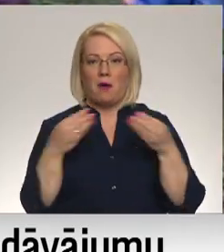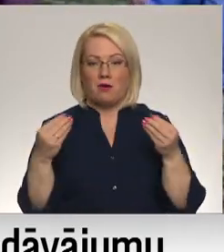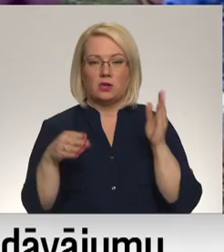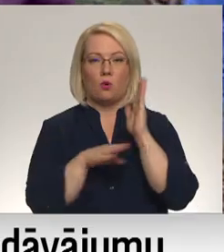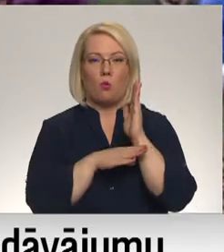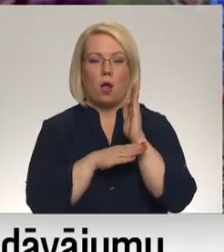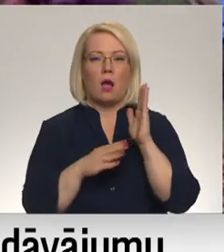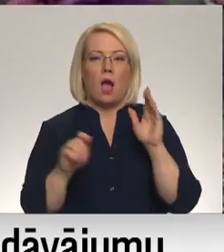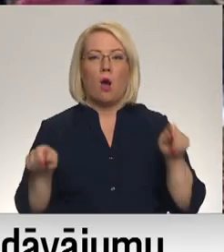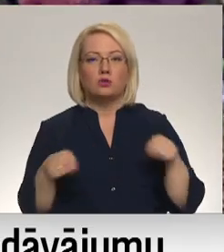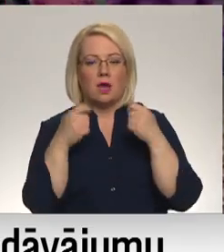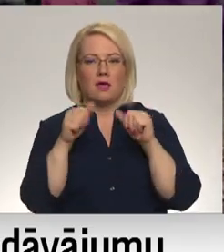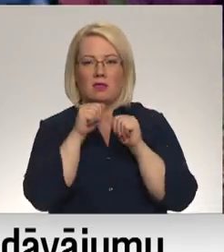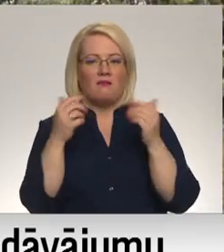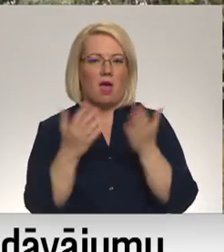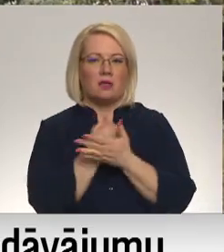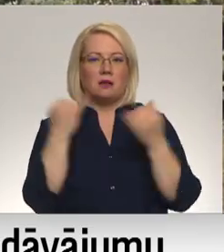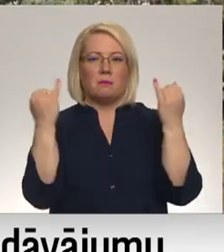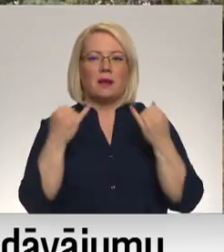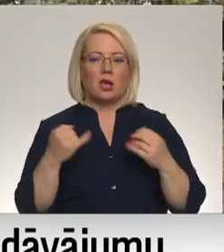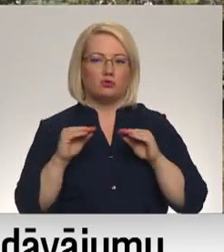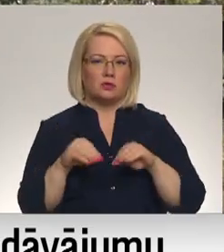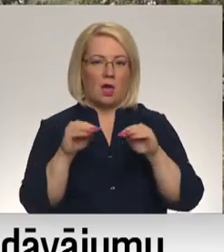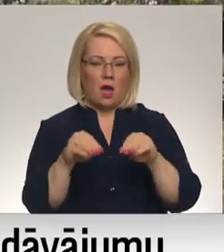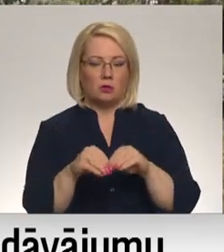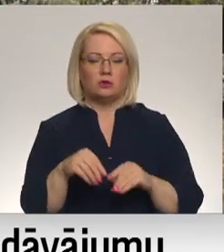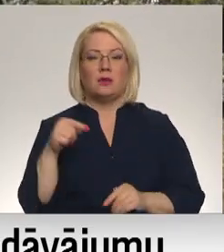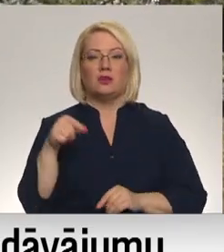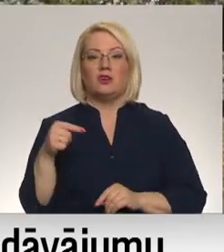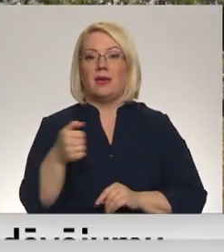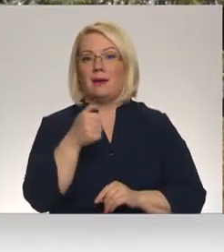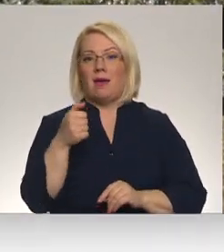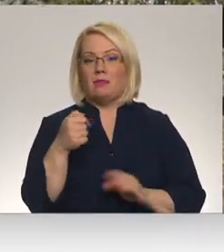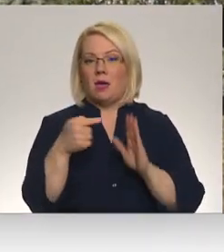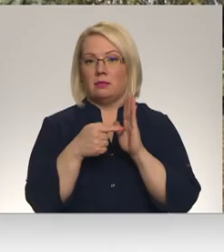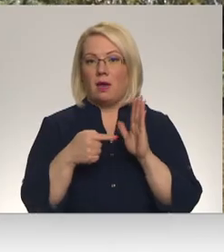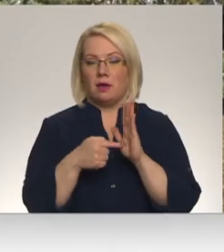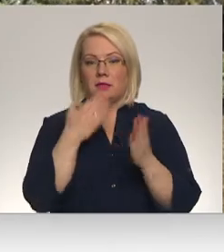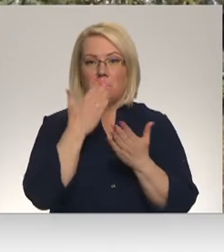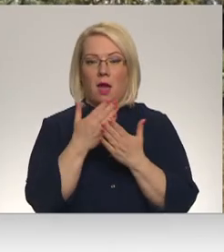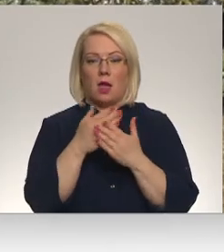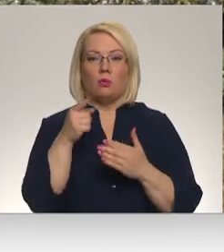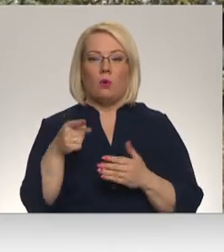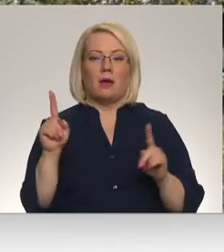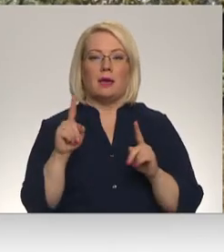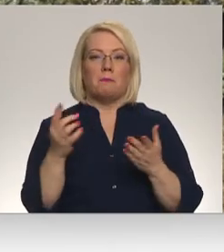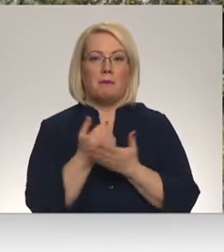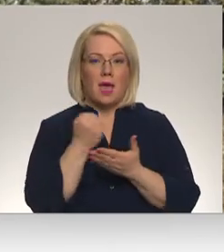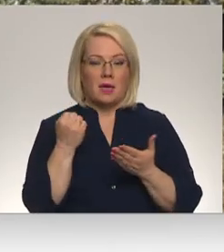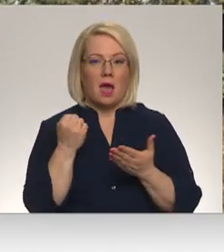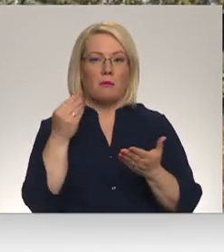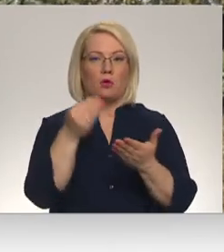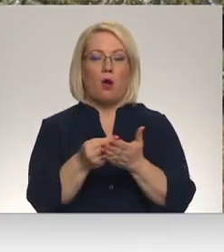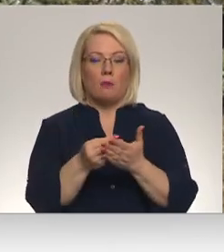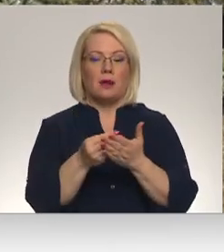kokaudzētavās vēl te meklēt priežu stādus. Šī gada data liecina to, ka ir pieejami egles